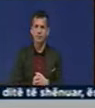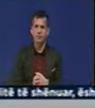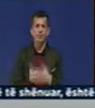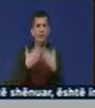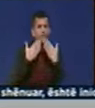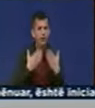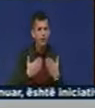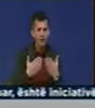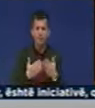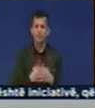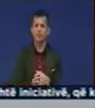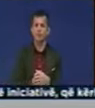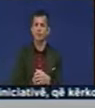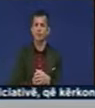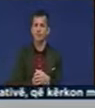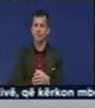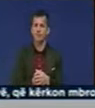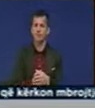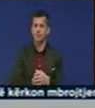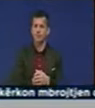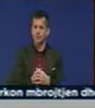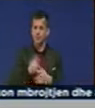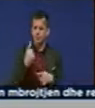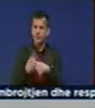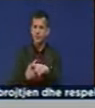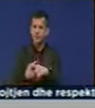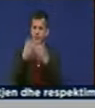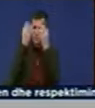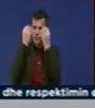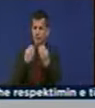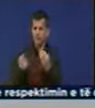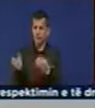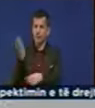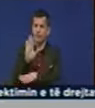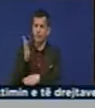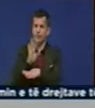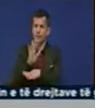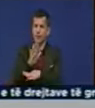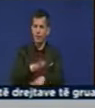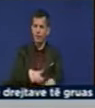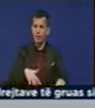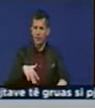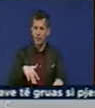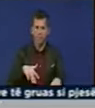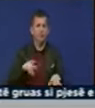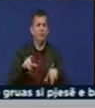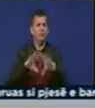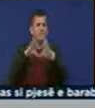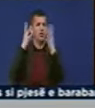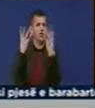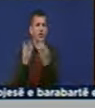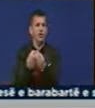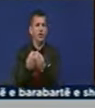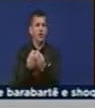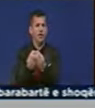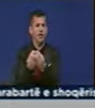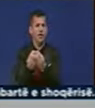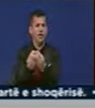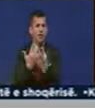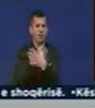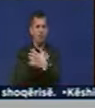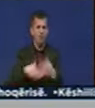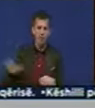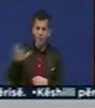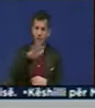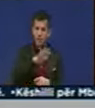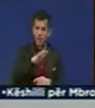Faleminderit e dashur Arta, të nderuara kolege deputetet mbar shqiptare, të nderuara